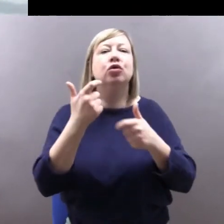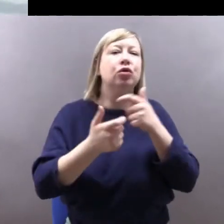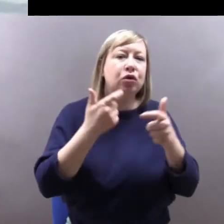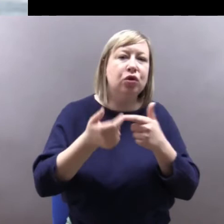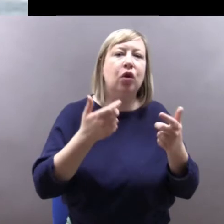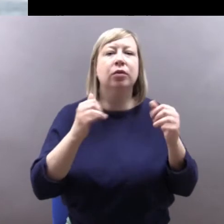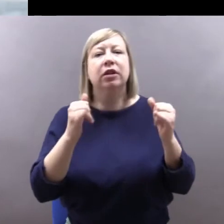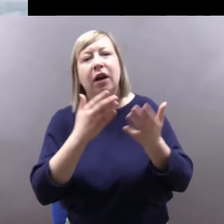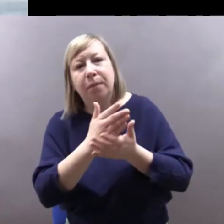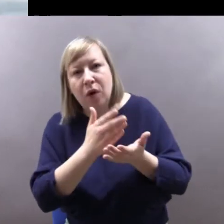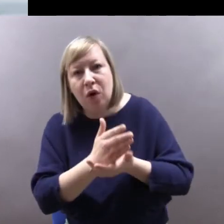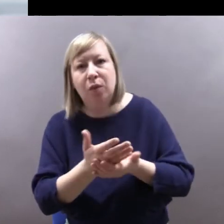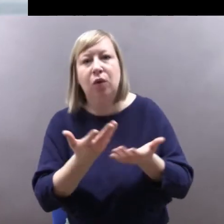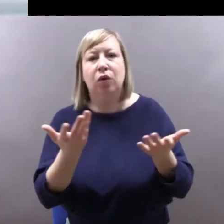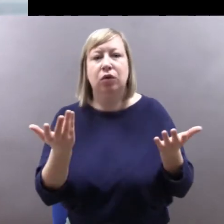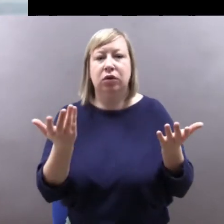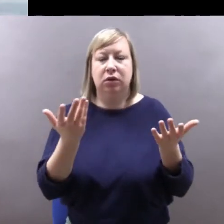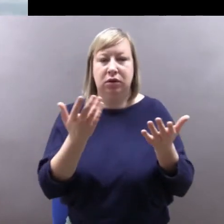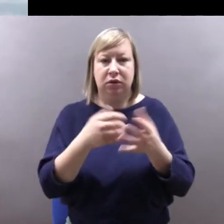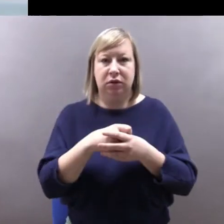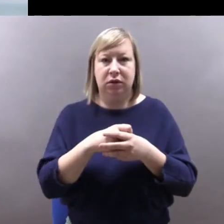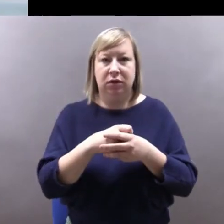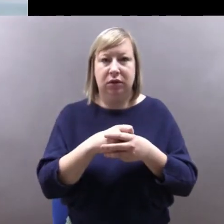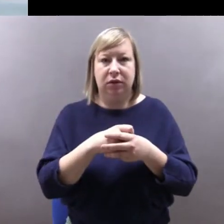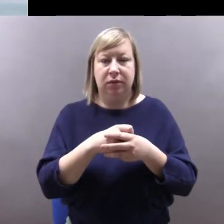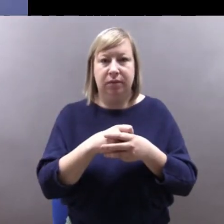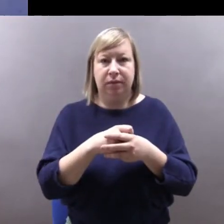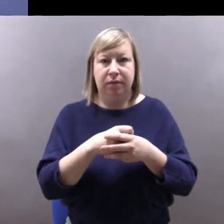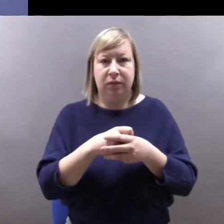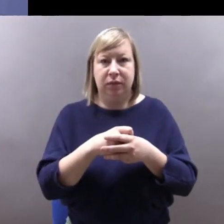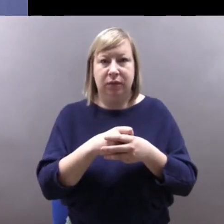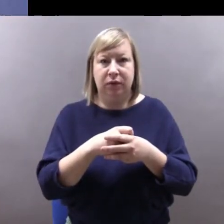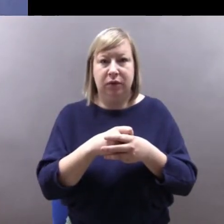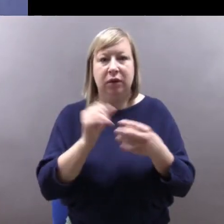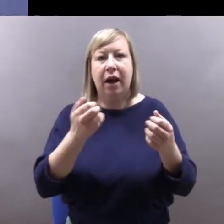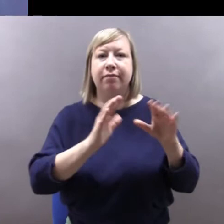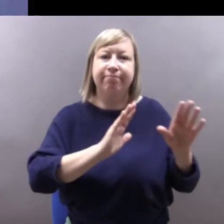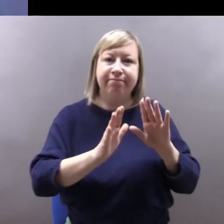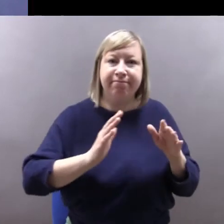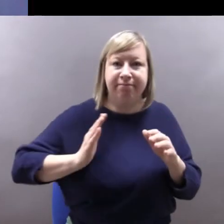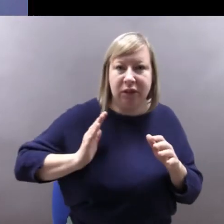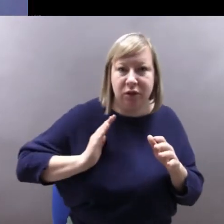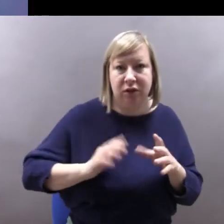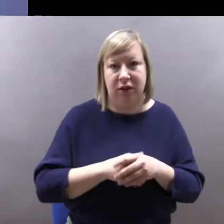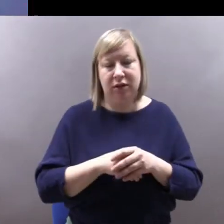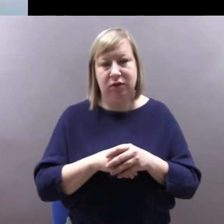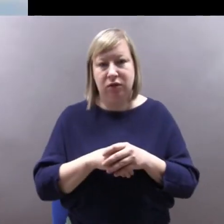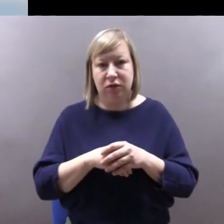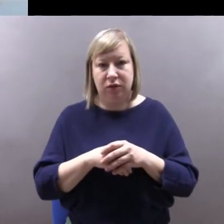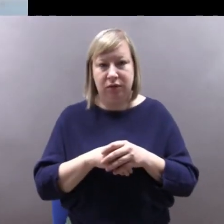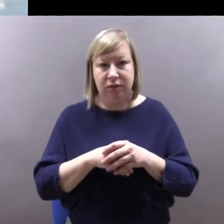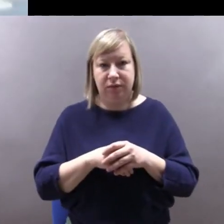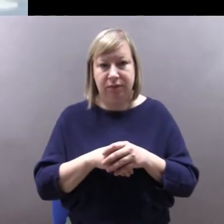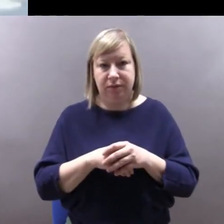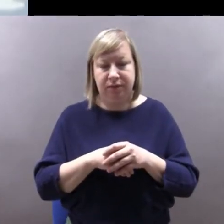zachować jakieś tam elementarne kwestie kultury i bezpieczeństwa. Bezpieczeństwa, więc to jest moim